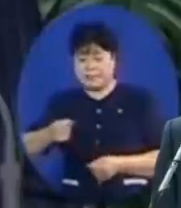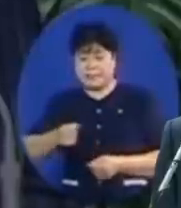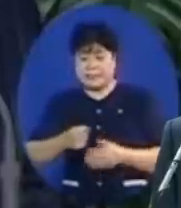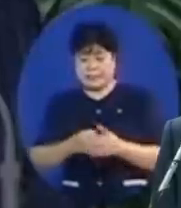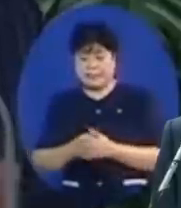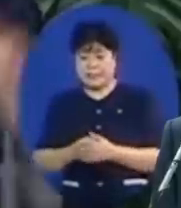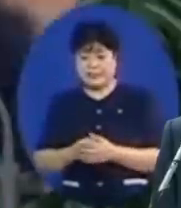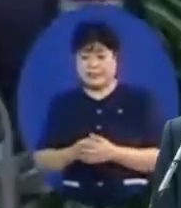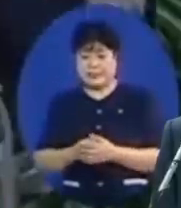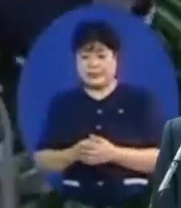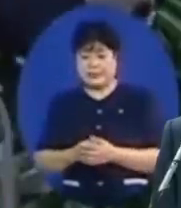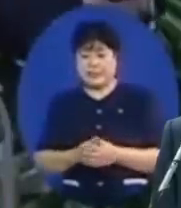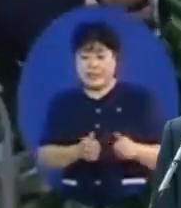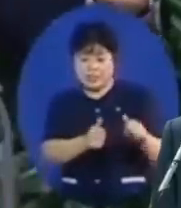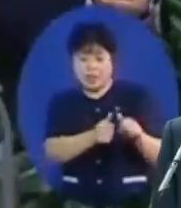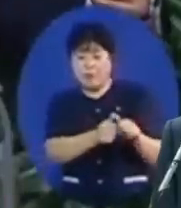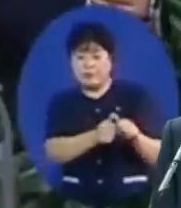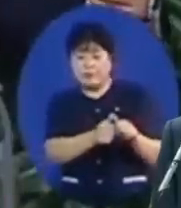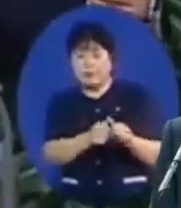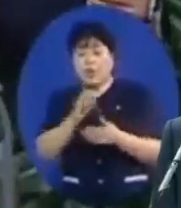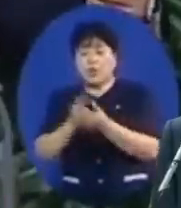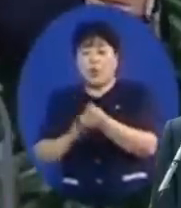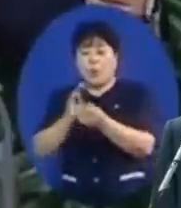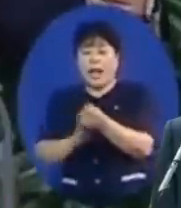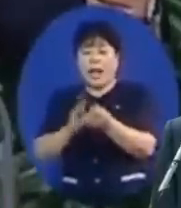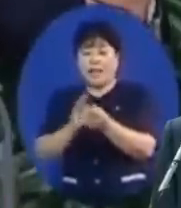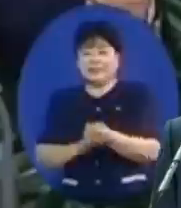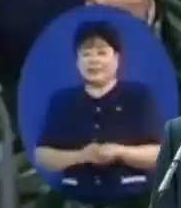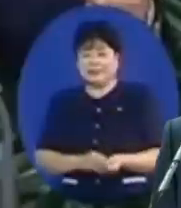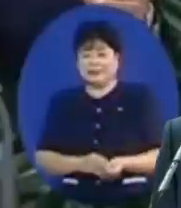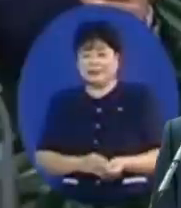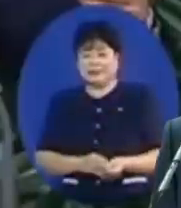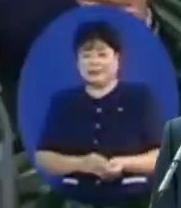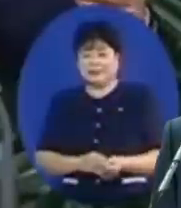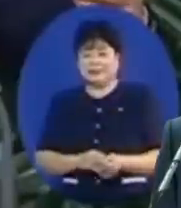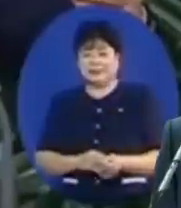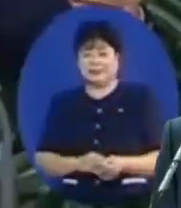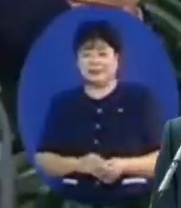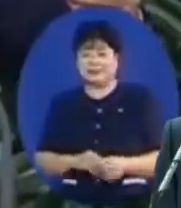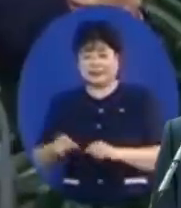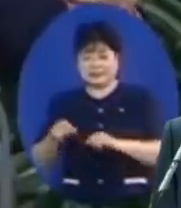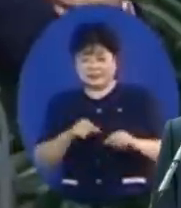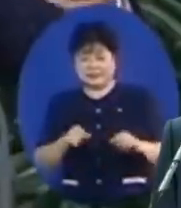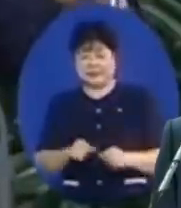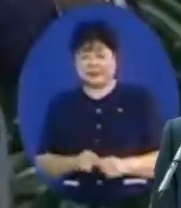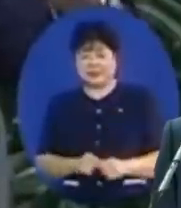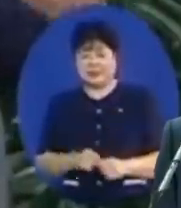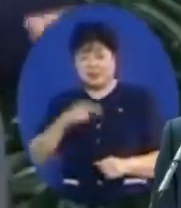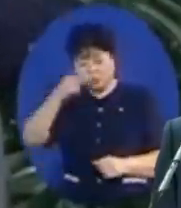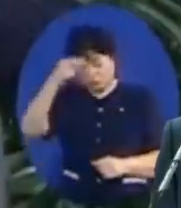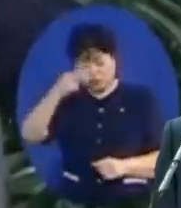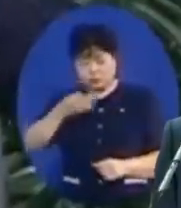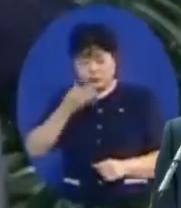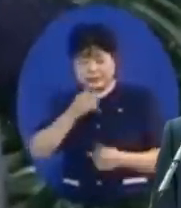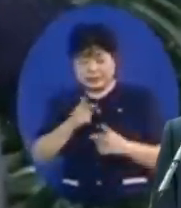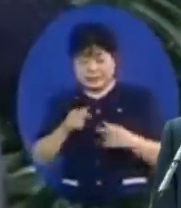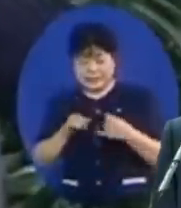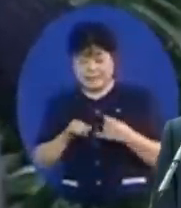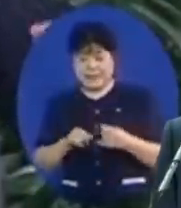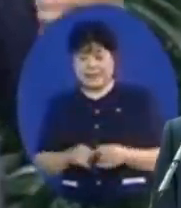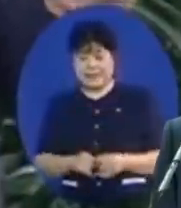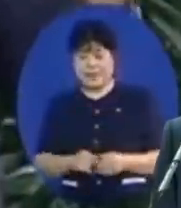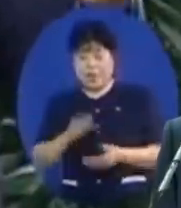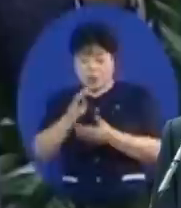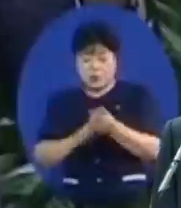때문에 옆에 있는 저 도박장이 내가 운영한 도박장입니다. 술로서 다 안 내놓는